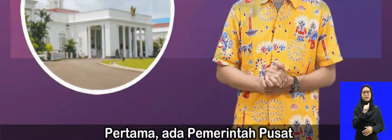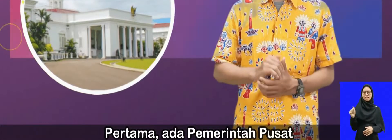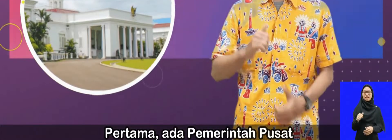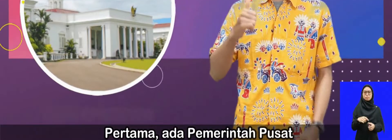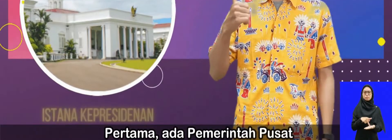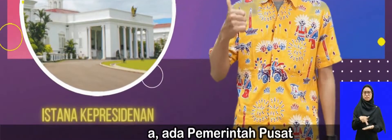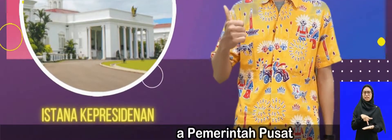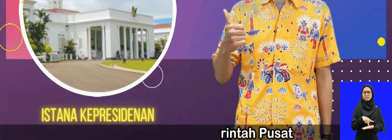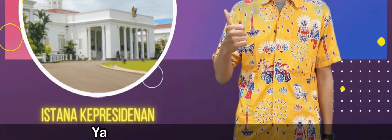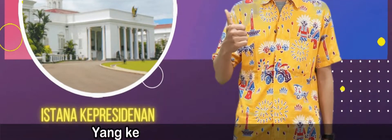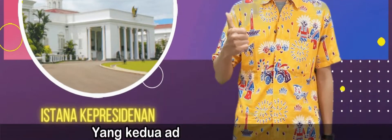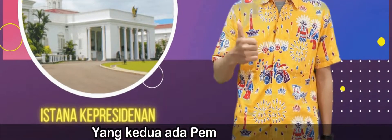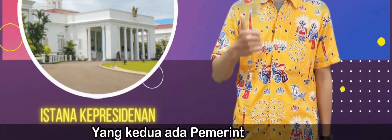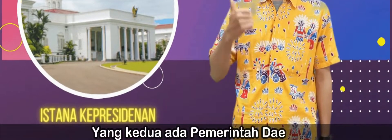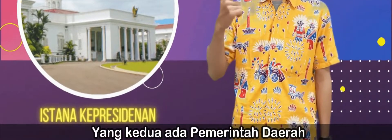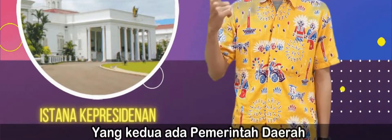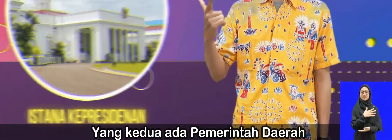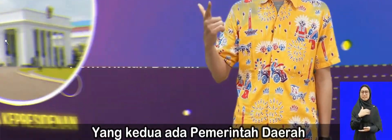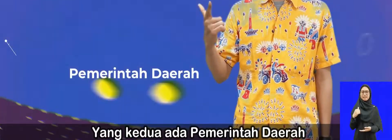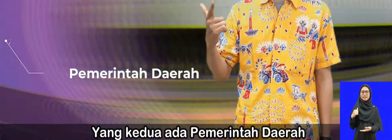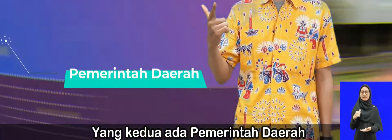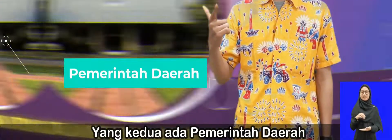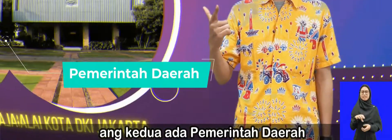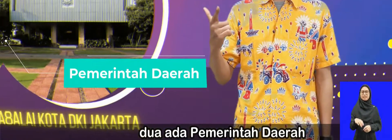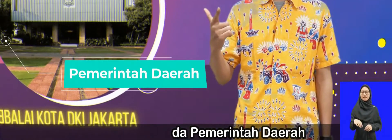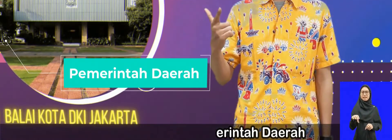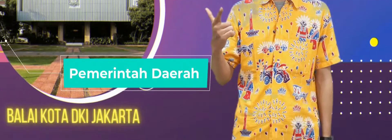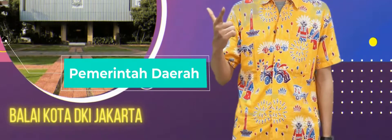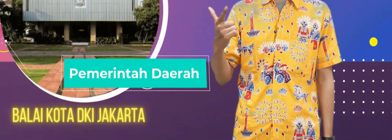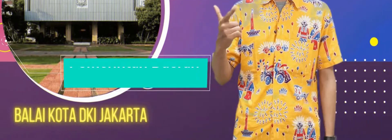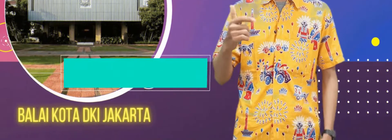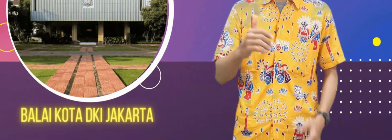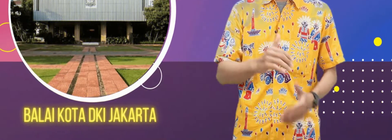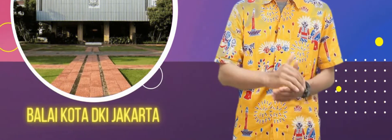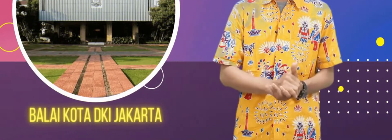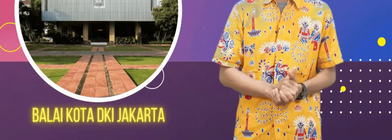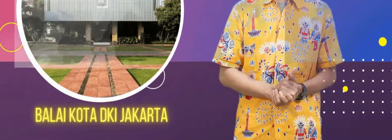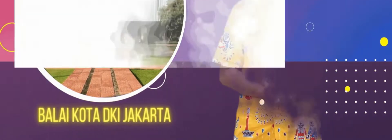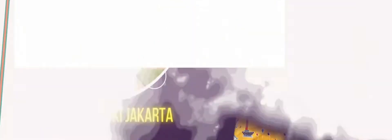Pertama, ada pemerintah pusat. Yang kedua, ada pemerintah daerah.